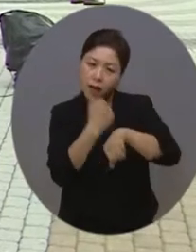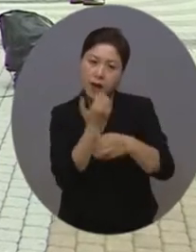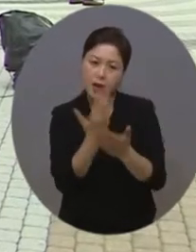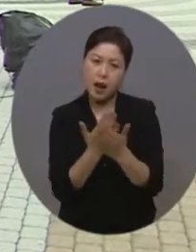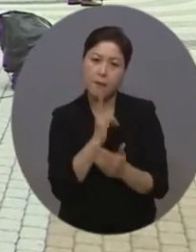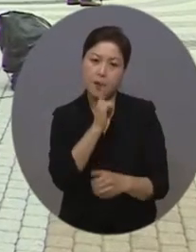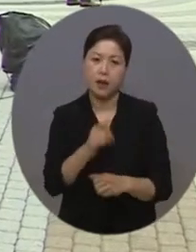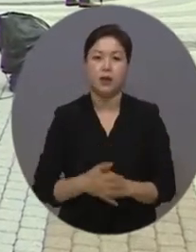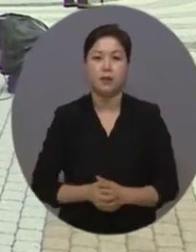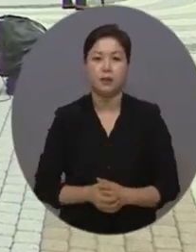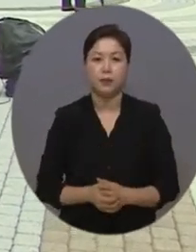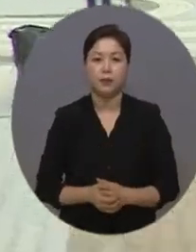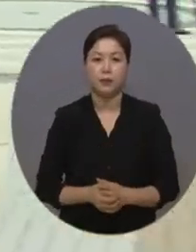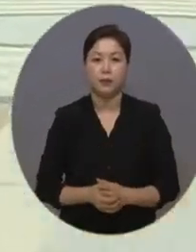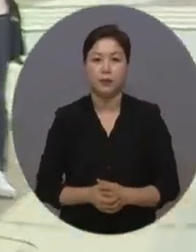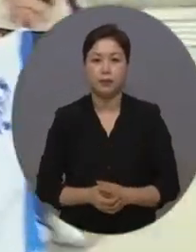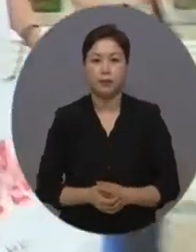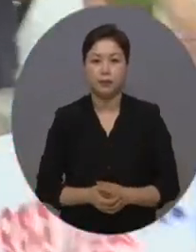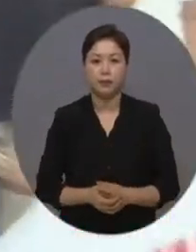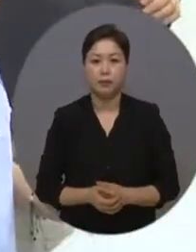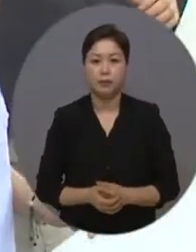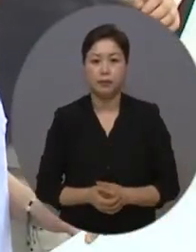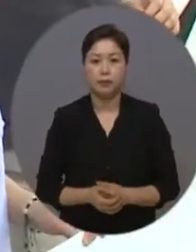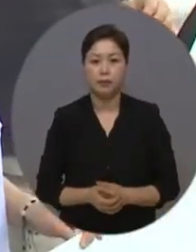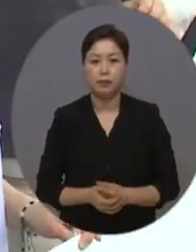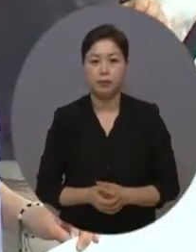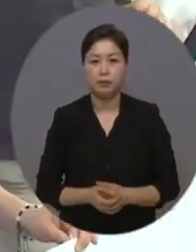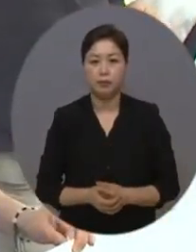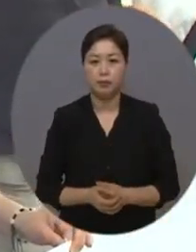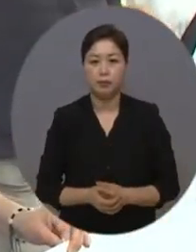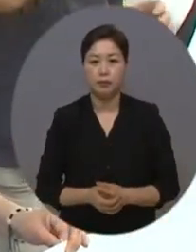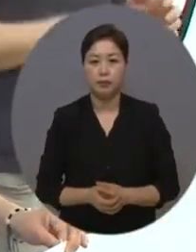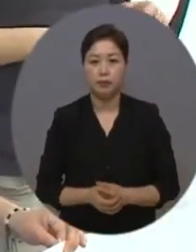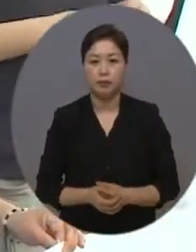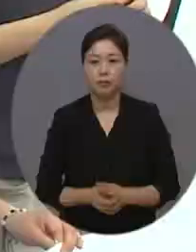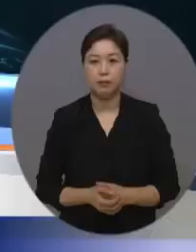강조했습니다. 복지TV 뉴스 박순용입니다.